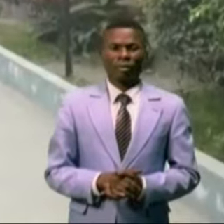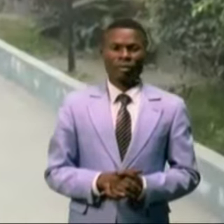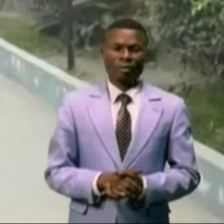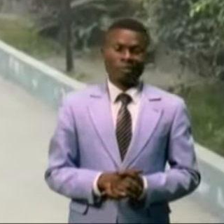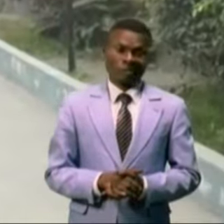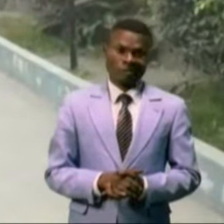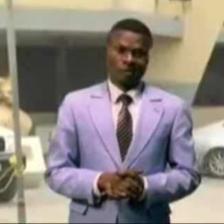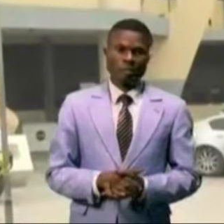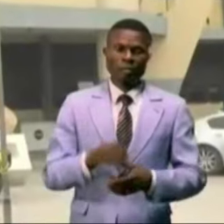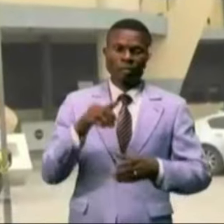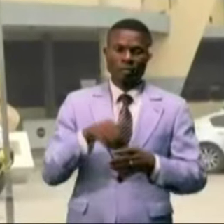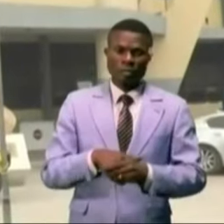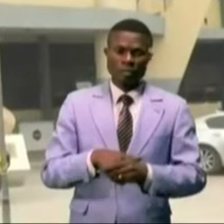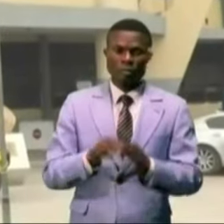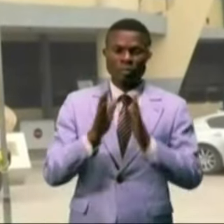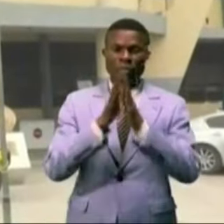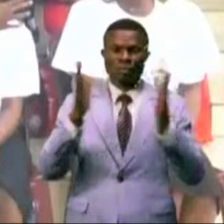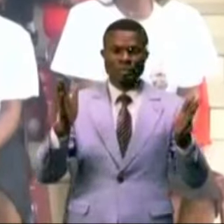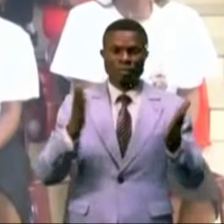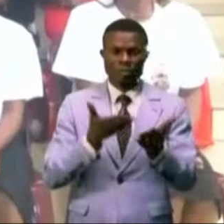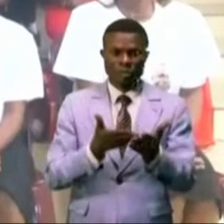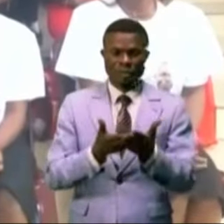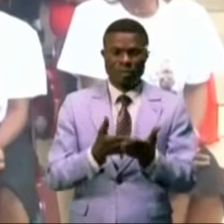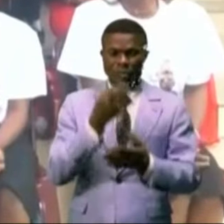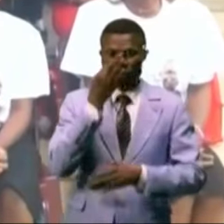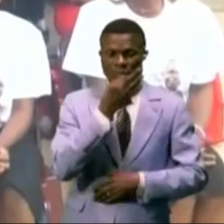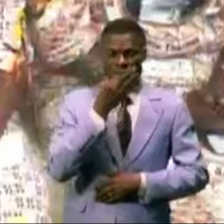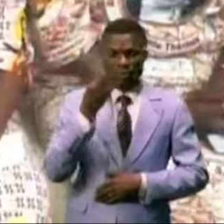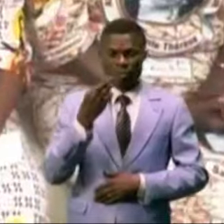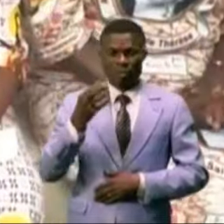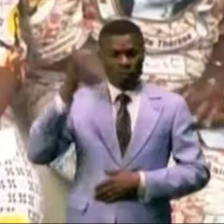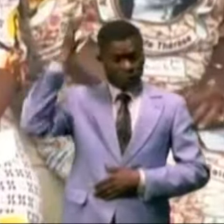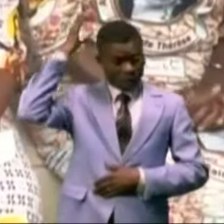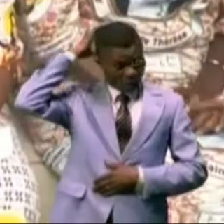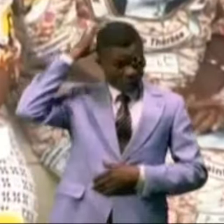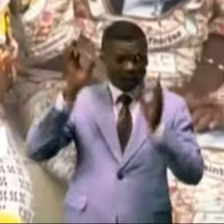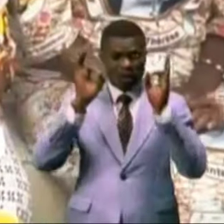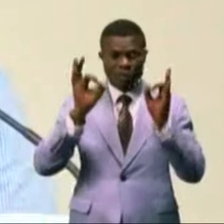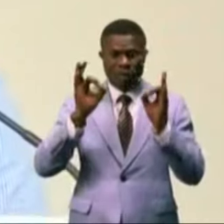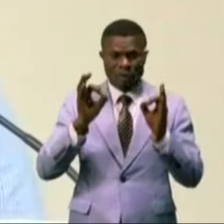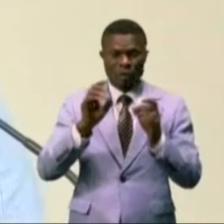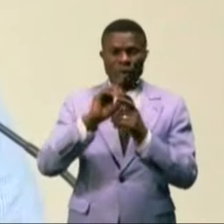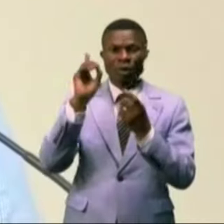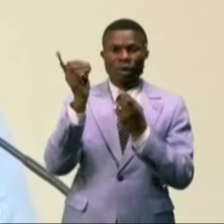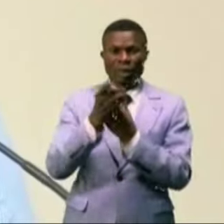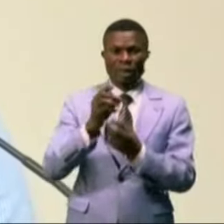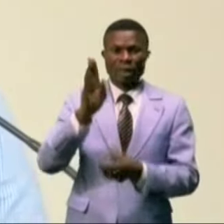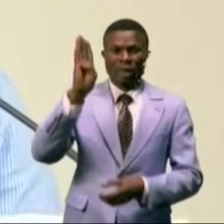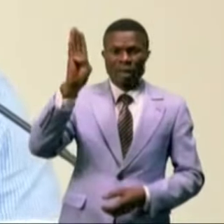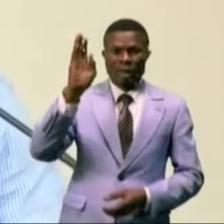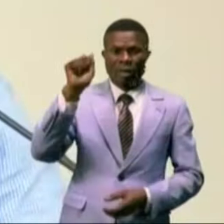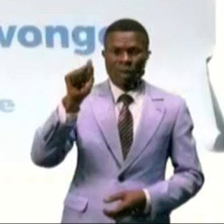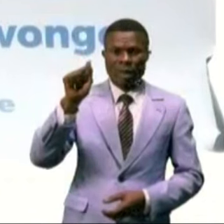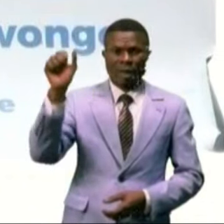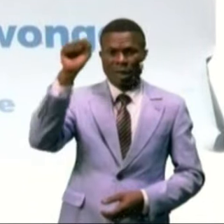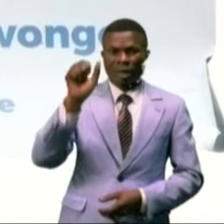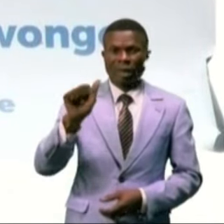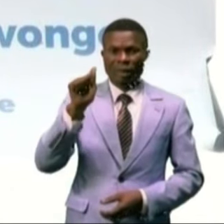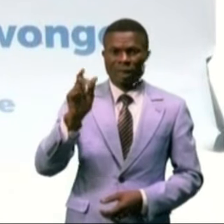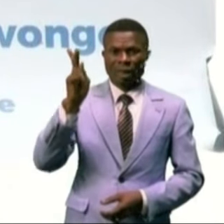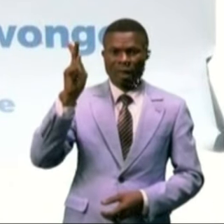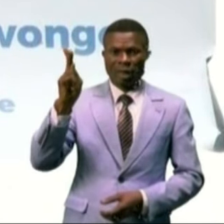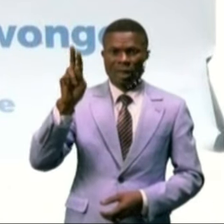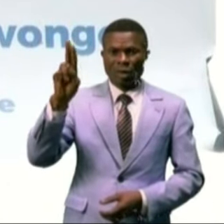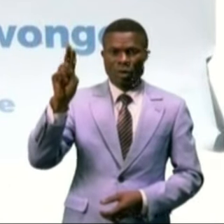Au cours de cette célébration eucharistique, le nouvel évêque du diocèse de Bassankoussou dans la province de l'Équateur,